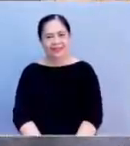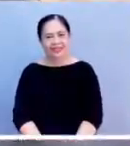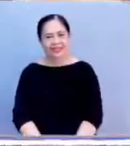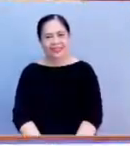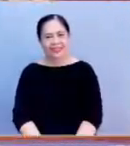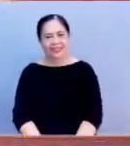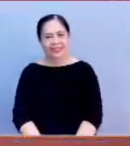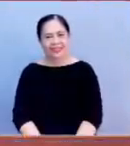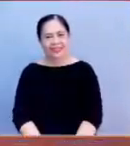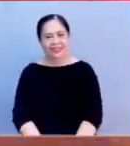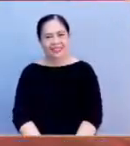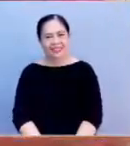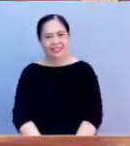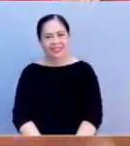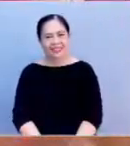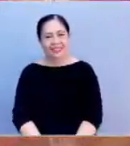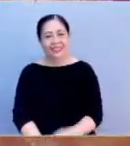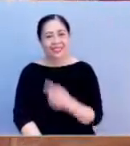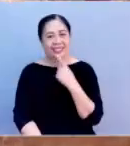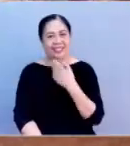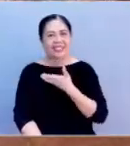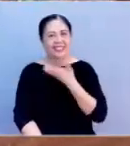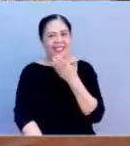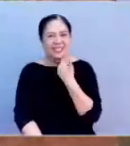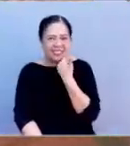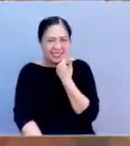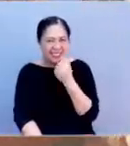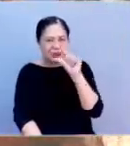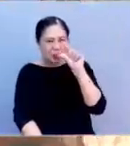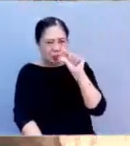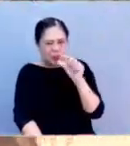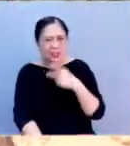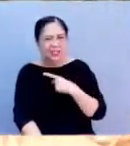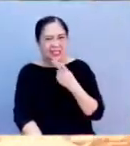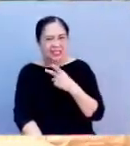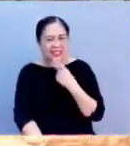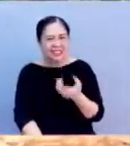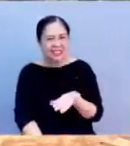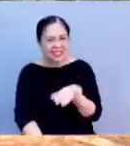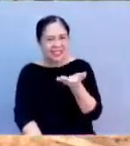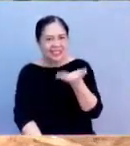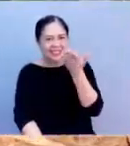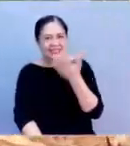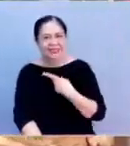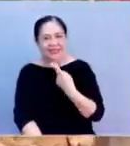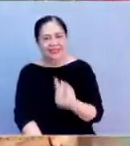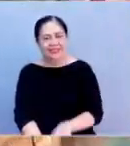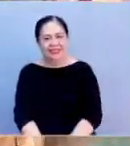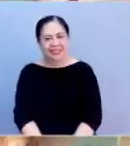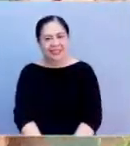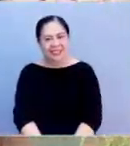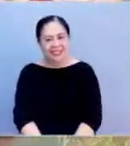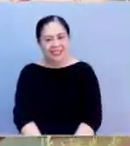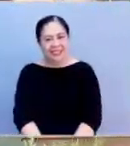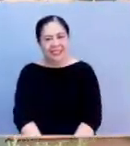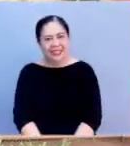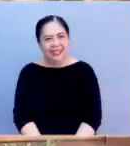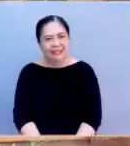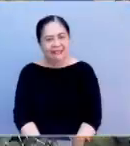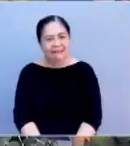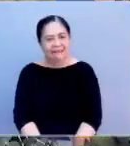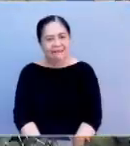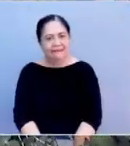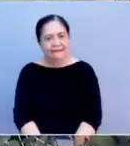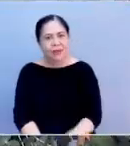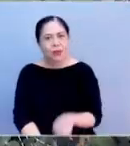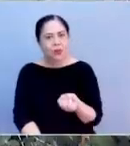namin. Si Ate Isa yun. Mahiyain si Ate. Sorry. Abby, okay. Abby, itong mga to,